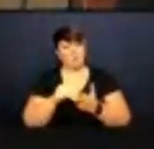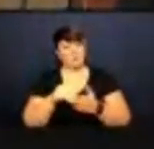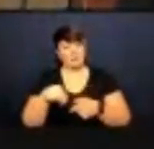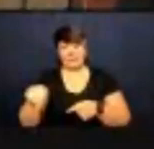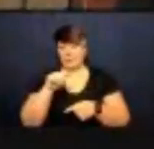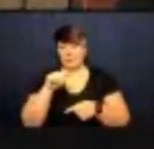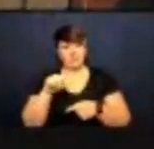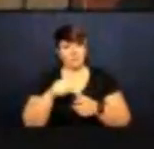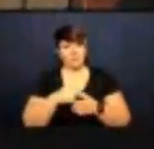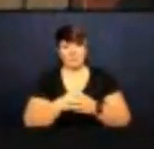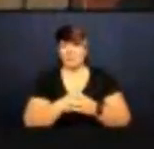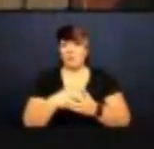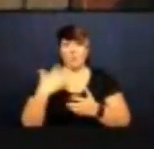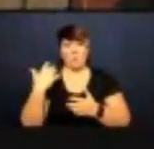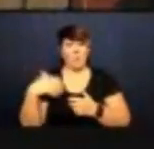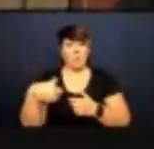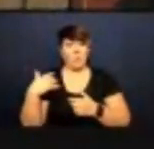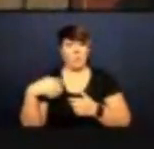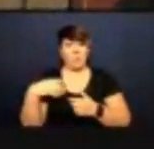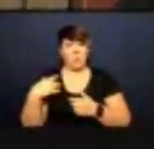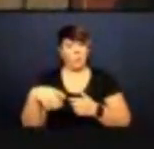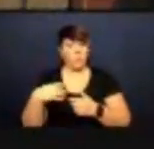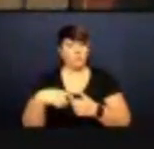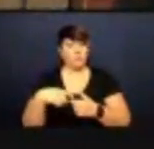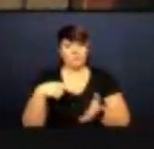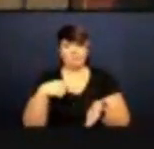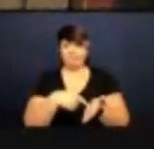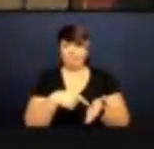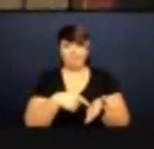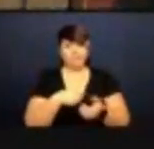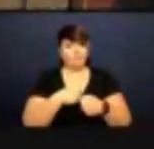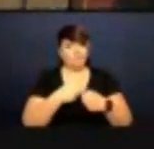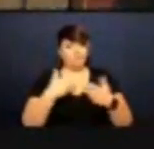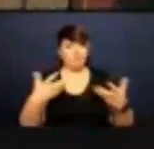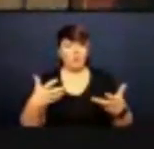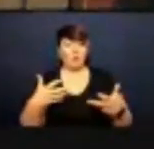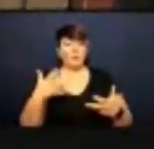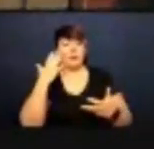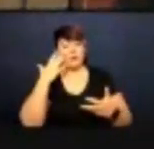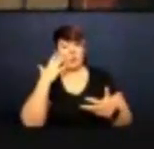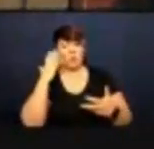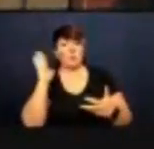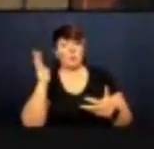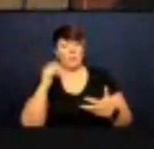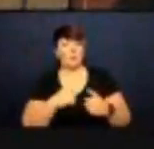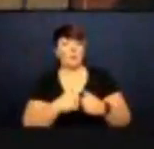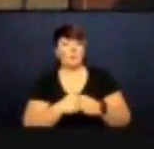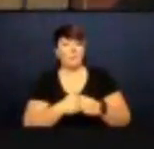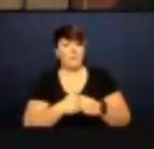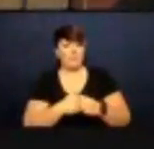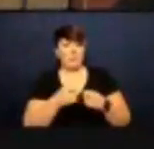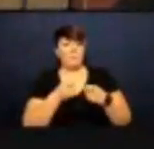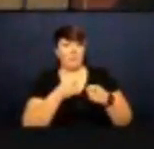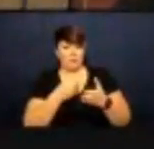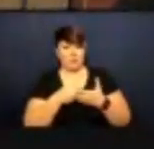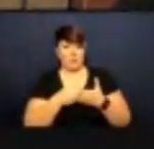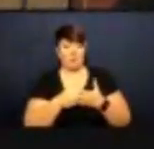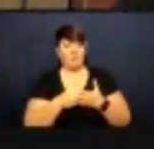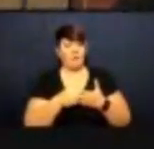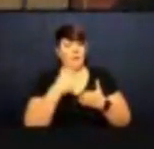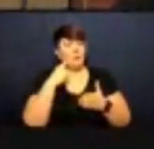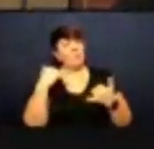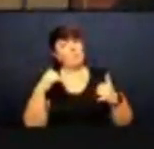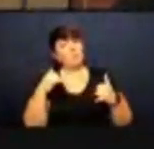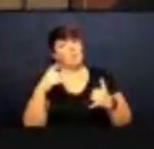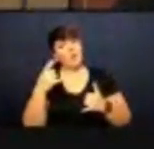kulikuwa na hali ambapo kwa mfano tulikadiria ya kuwa tutatumia dola milioni 160